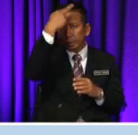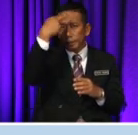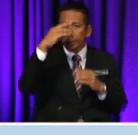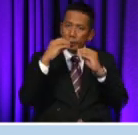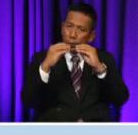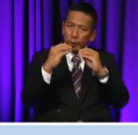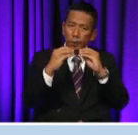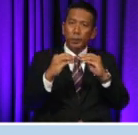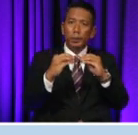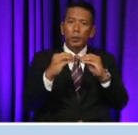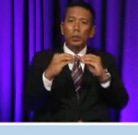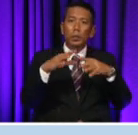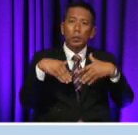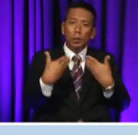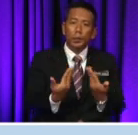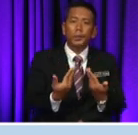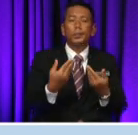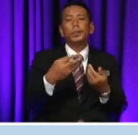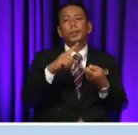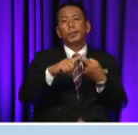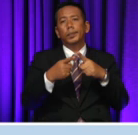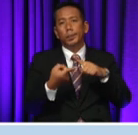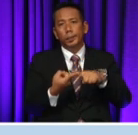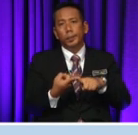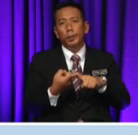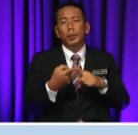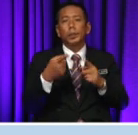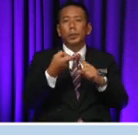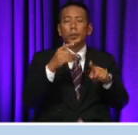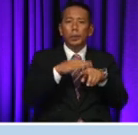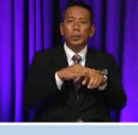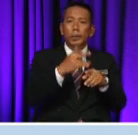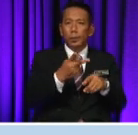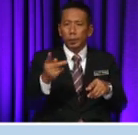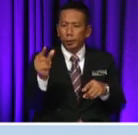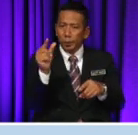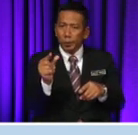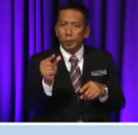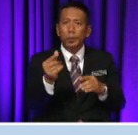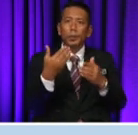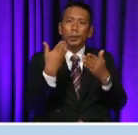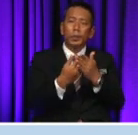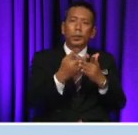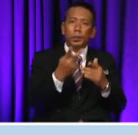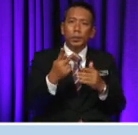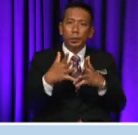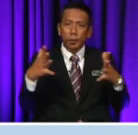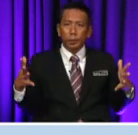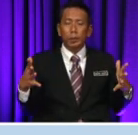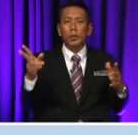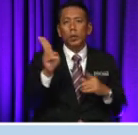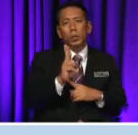daripada sekecil-kecil perkara sehinggalah perkara yang besar kita masih lagi mengutamakan akhlak